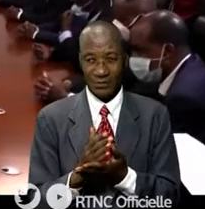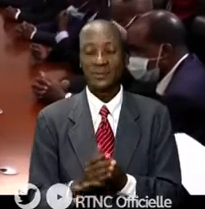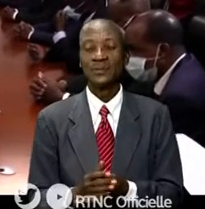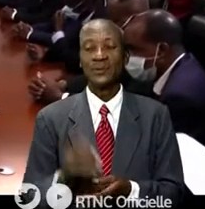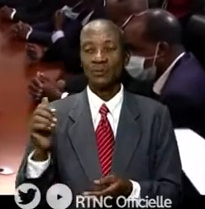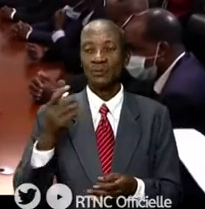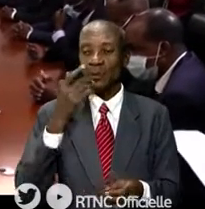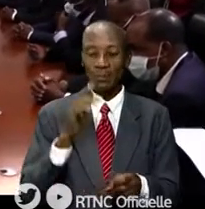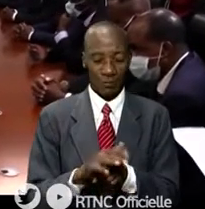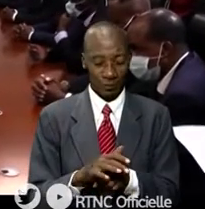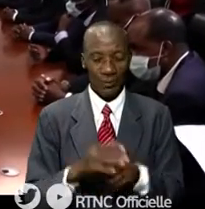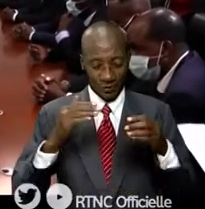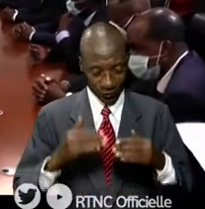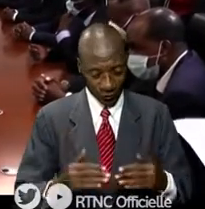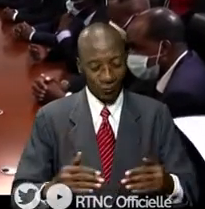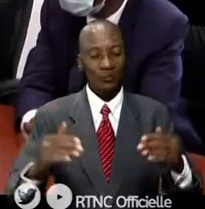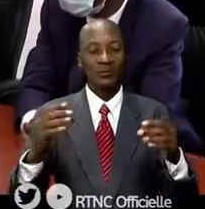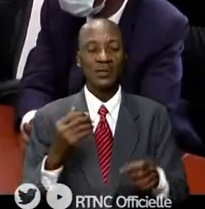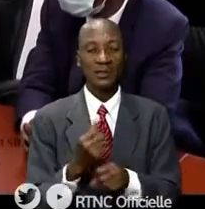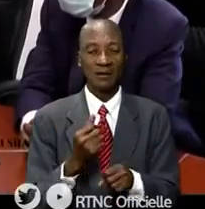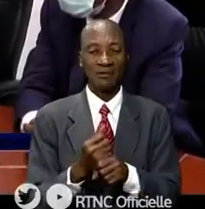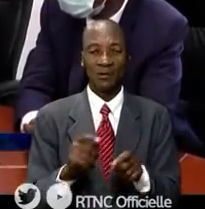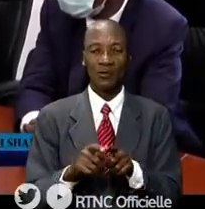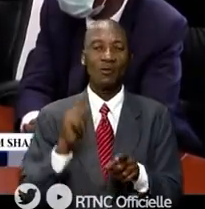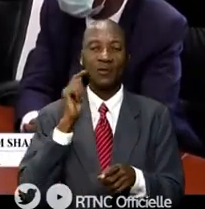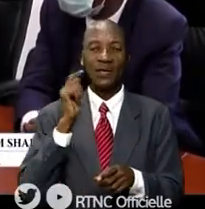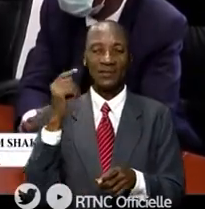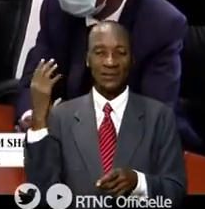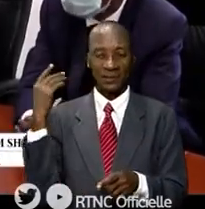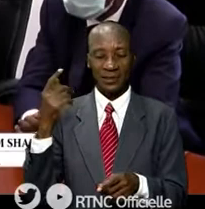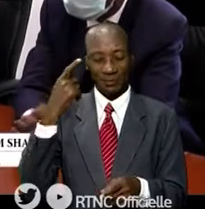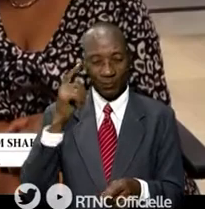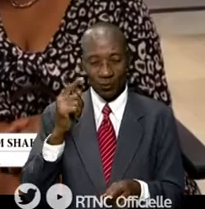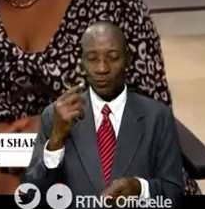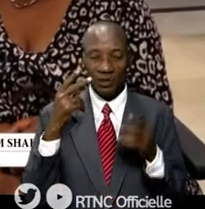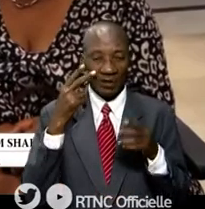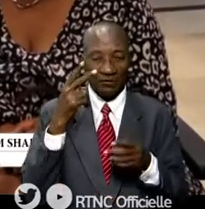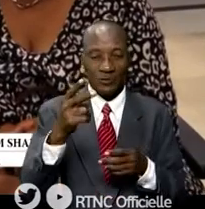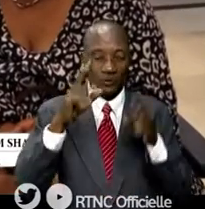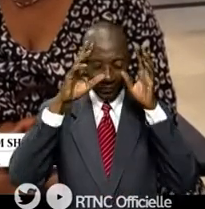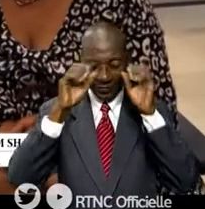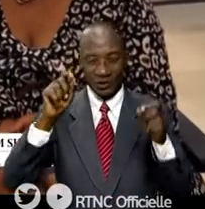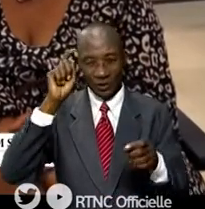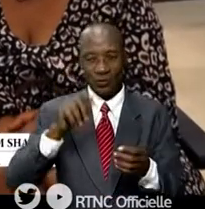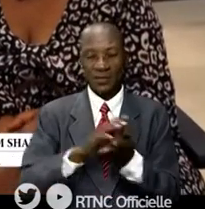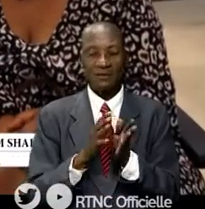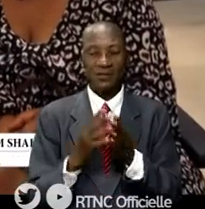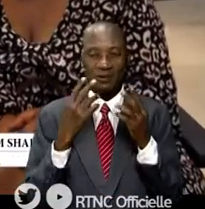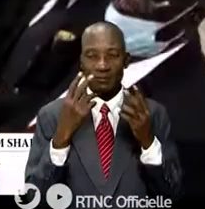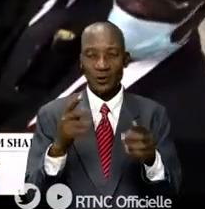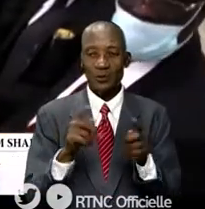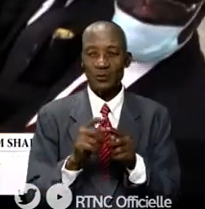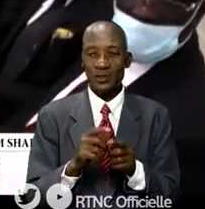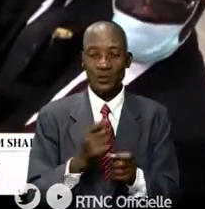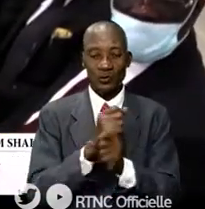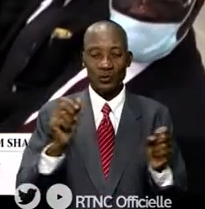promis de poursuivre dans la même lancée afin de matérialiser la vision du chef de l'État et de sauvegarder les intérêts de l'État congolais